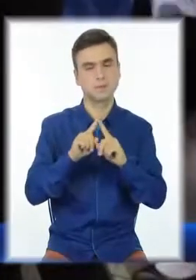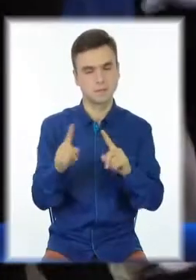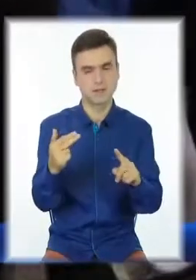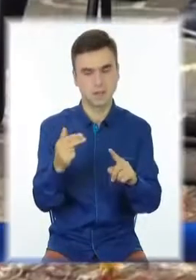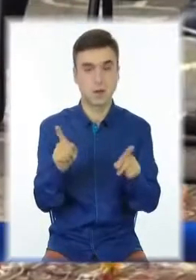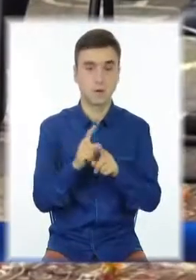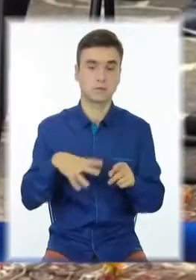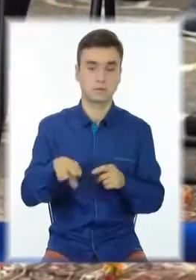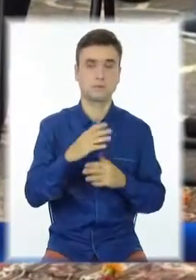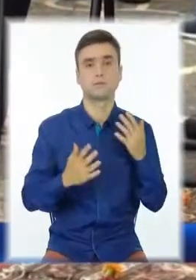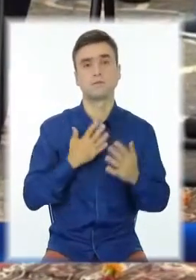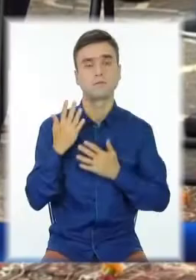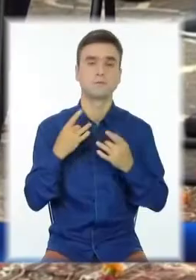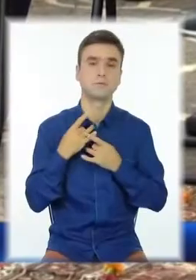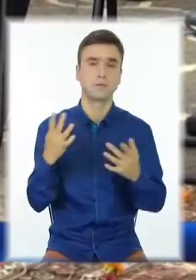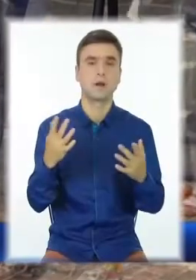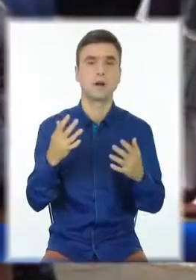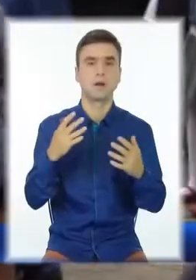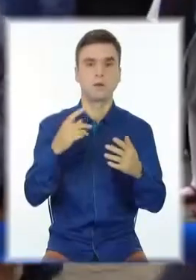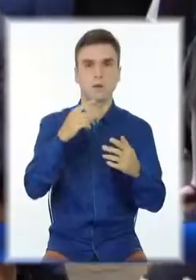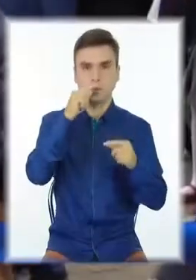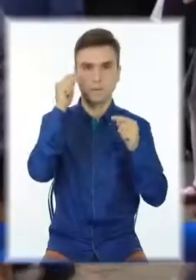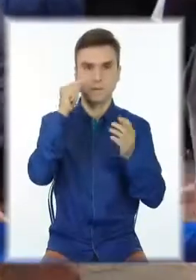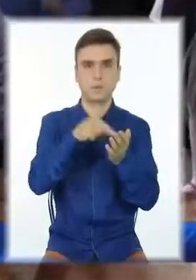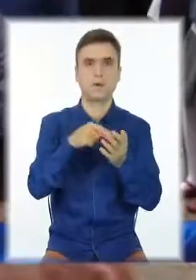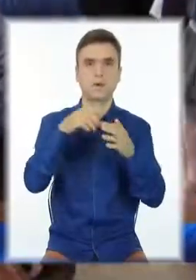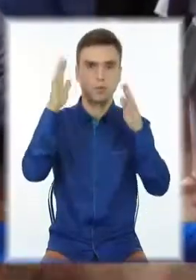навіть неочікуваний дощ не зіпсував їм настрій.